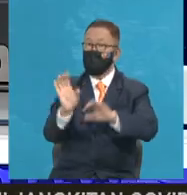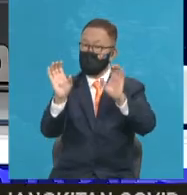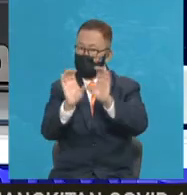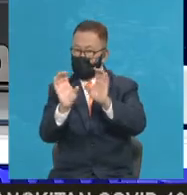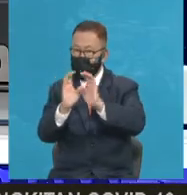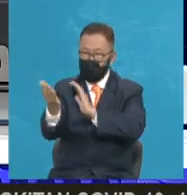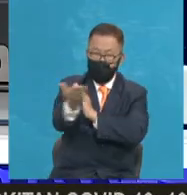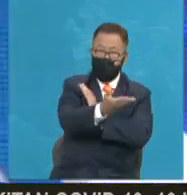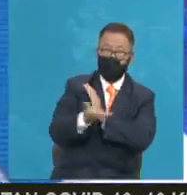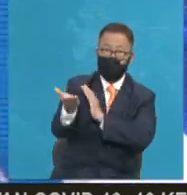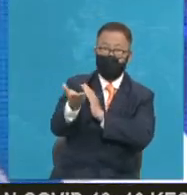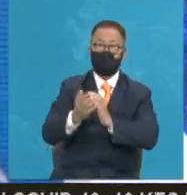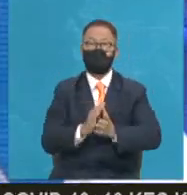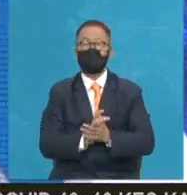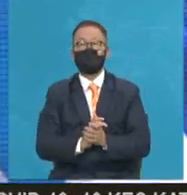mereka